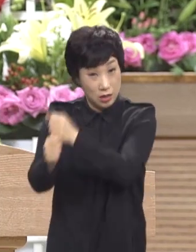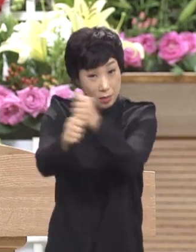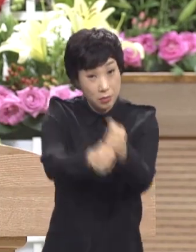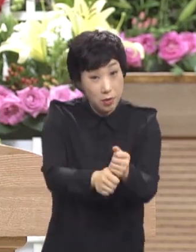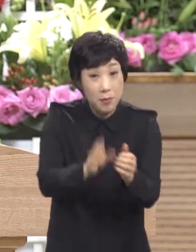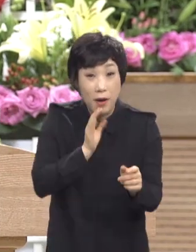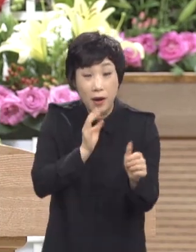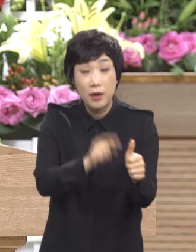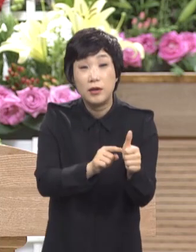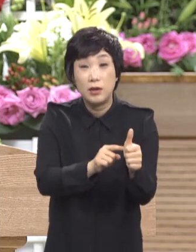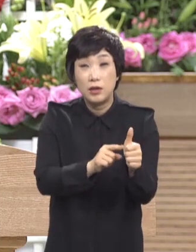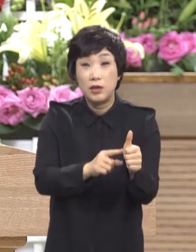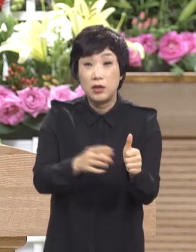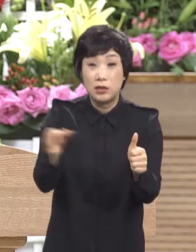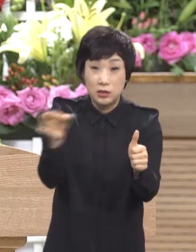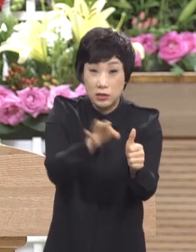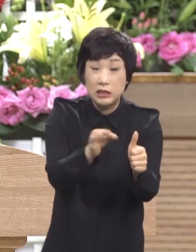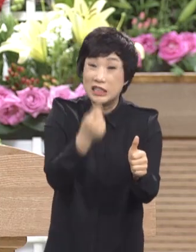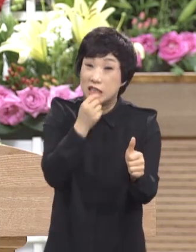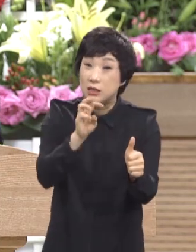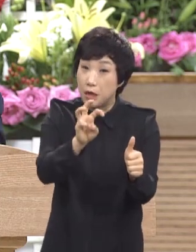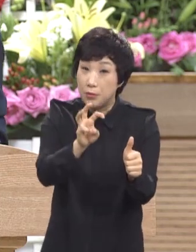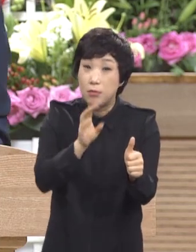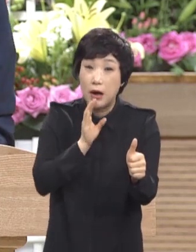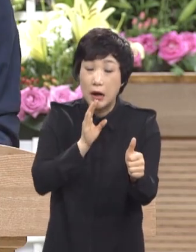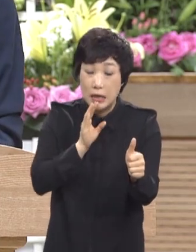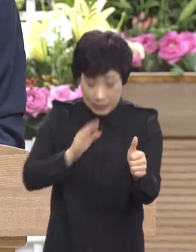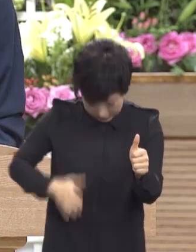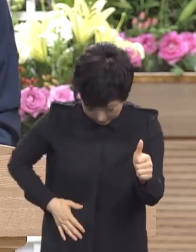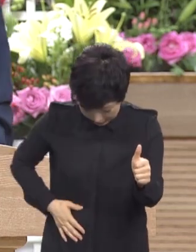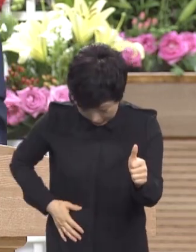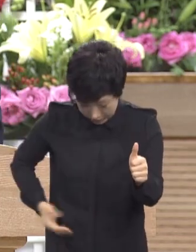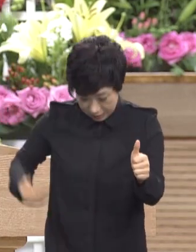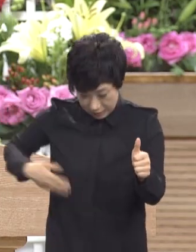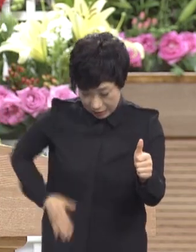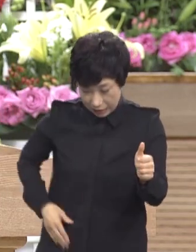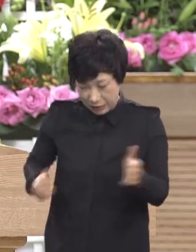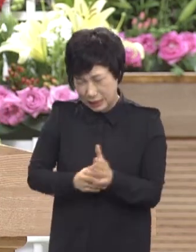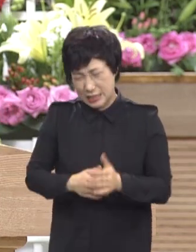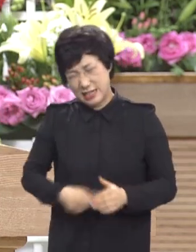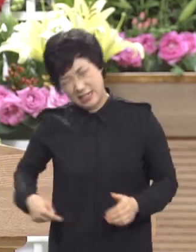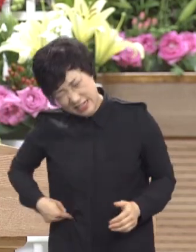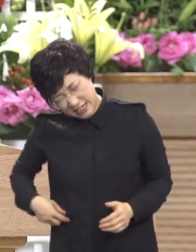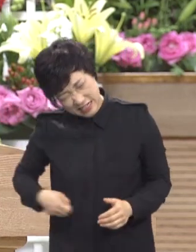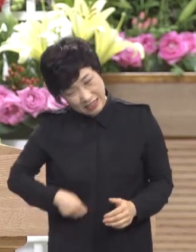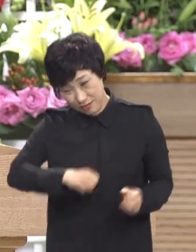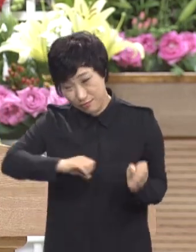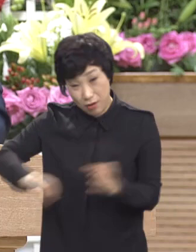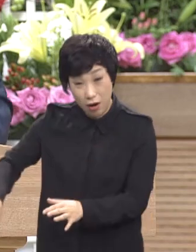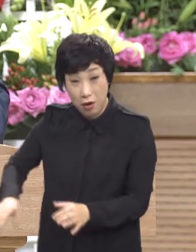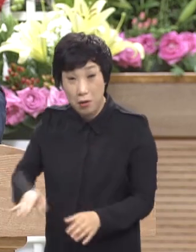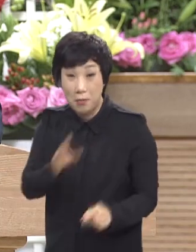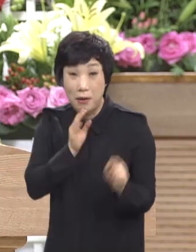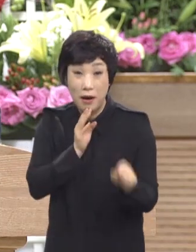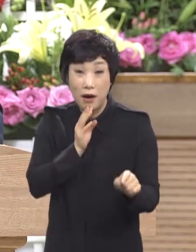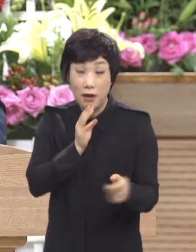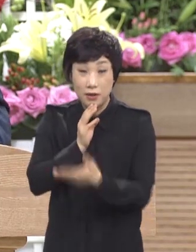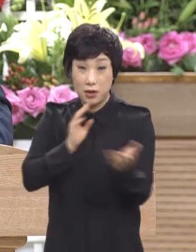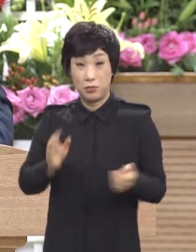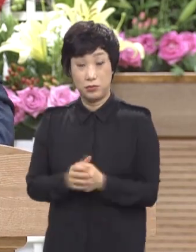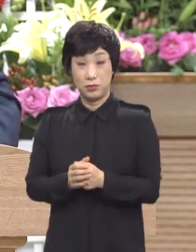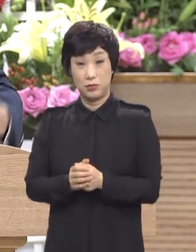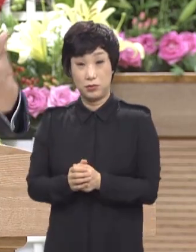어디다 썼어? 버리고 말아버렸어. 여러분, 예수께서 그들에게